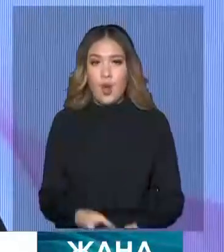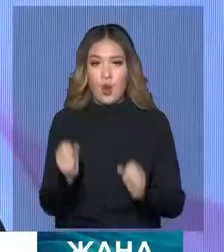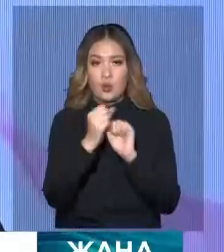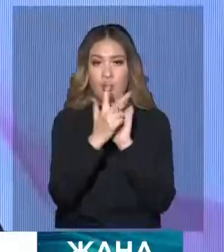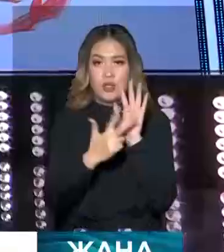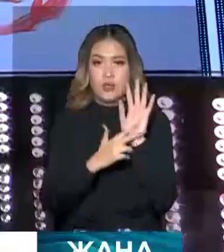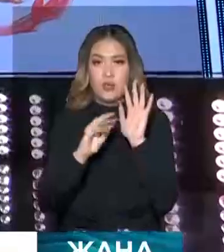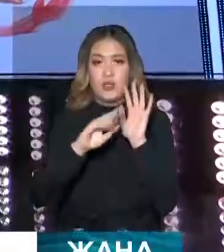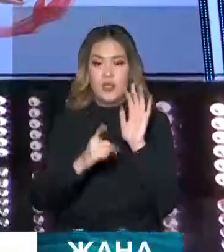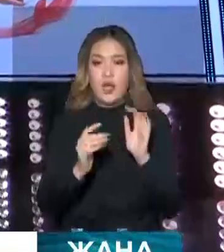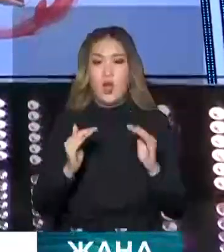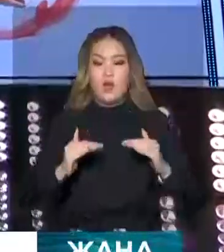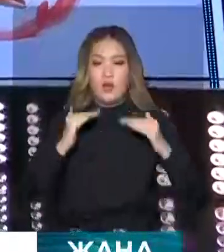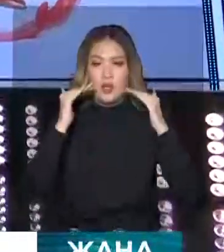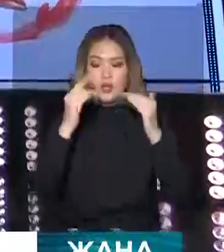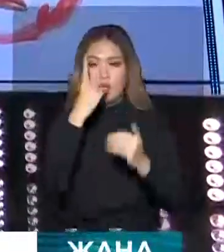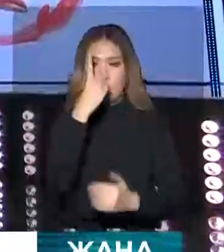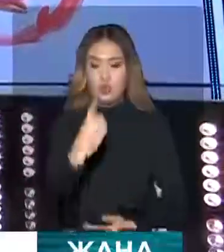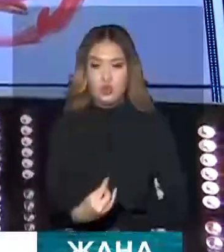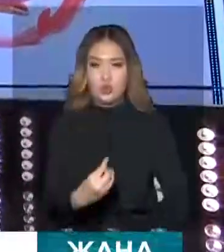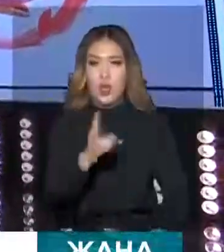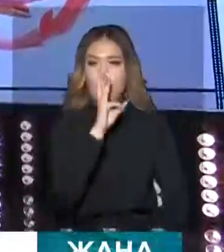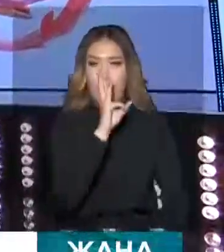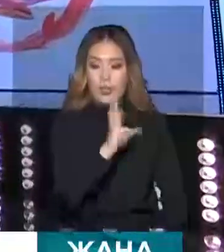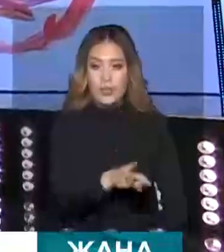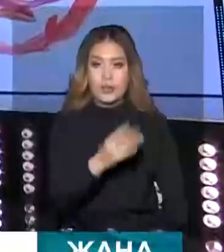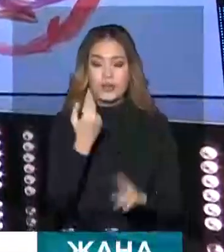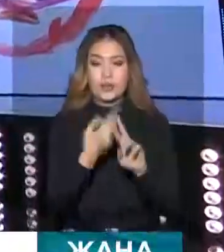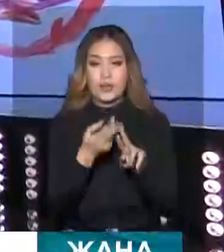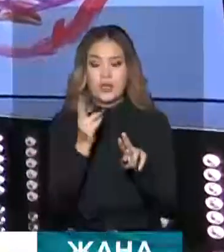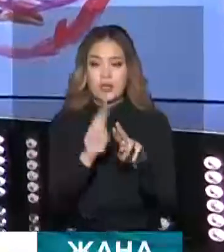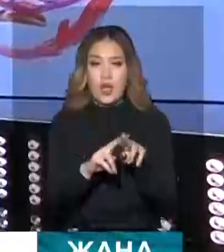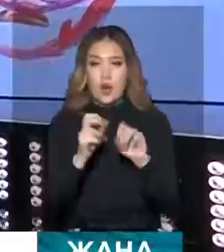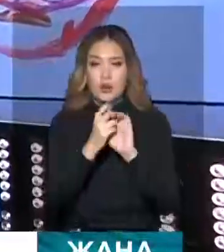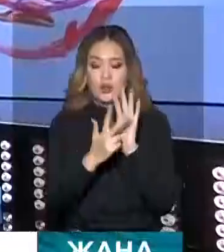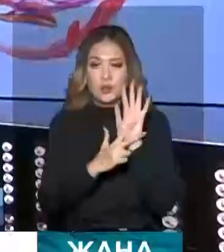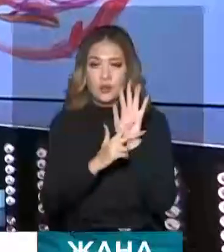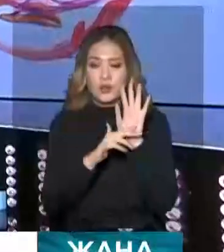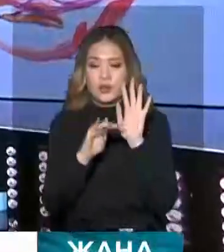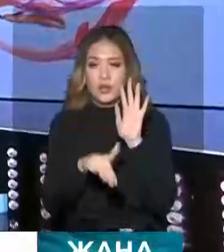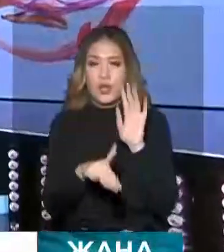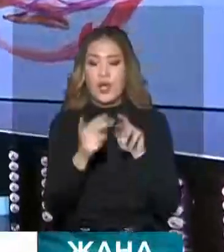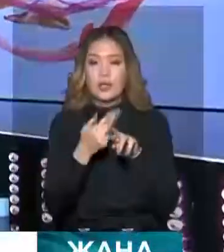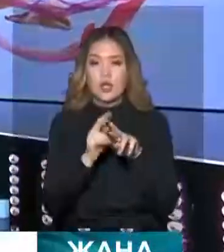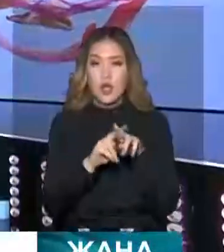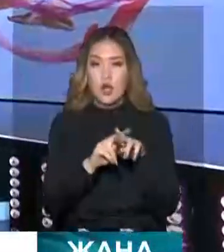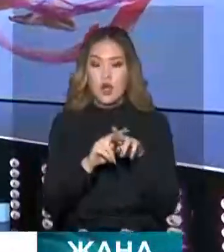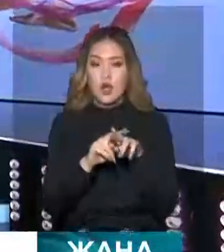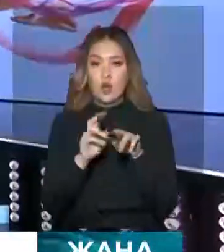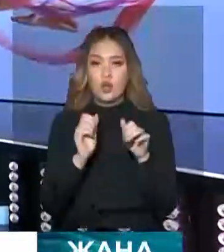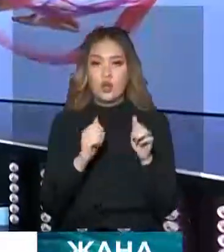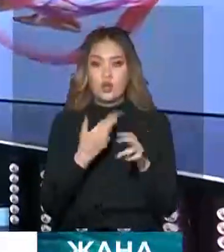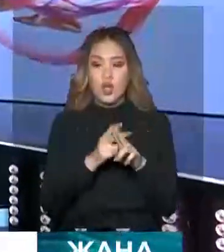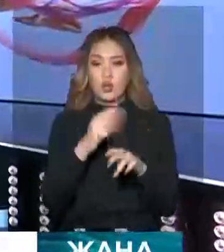18 000 теңгеге көтеріп отырмыз. Жалпы бір күндік жалақысы оның 18 000 теңге болады. Және ұлттық төреші дейді. Төрешінің өзі